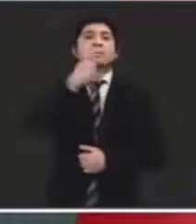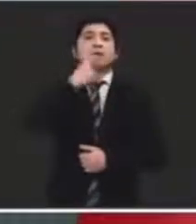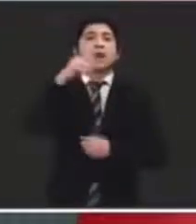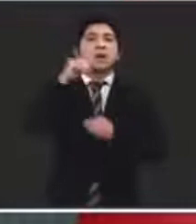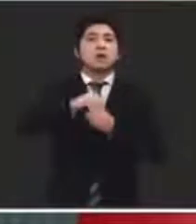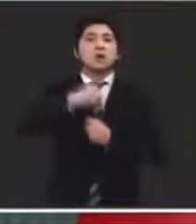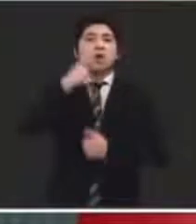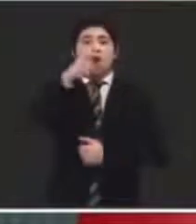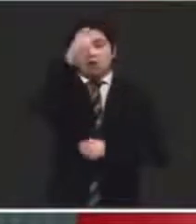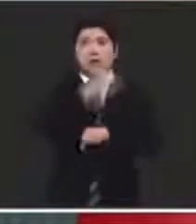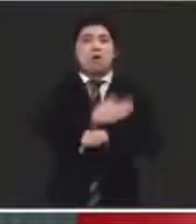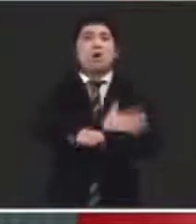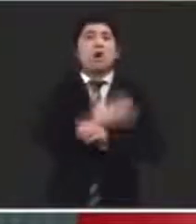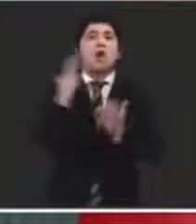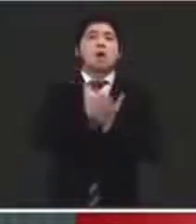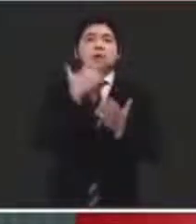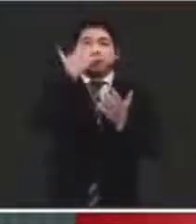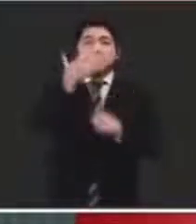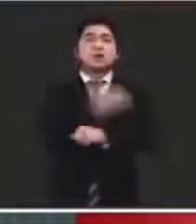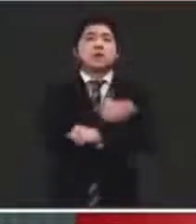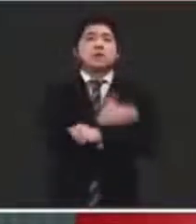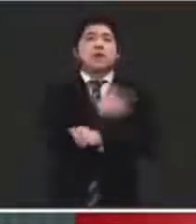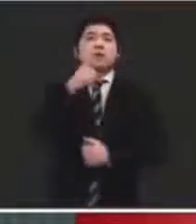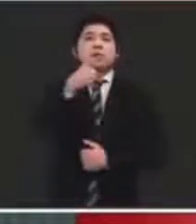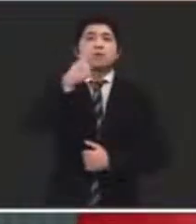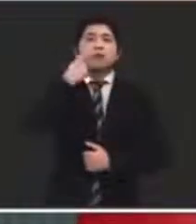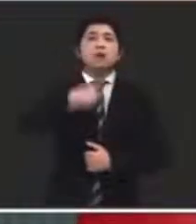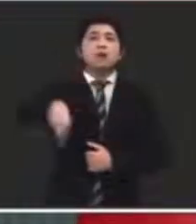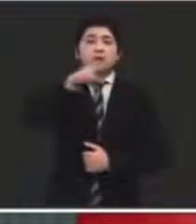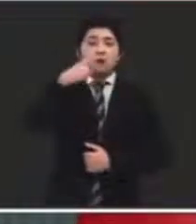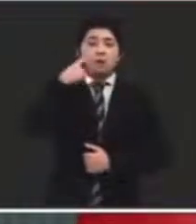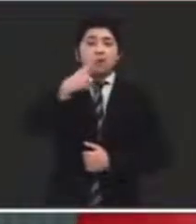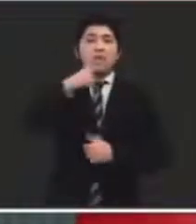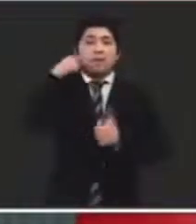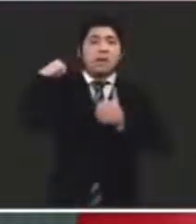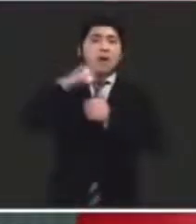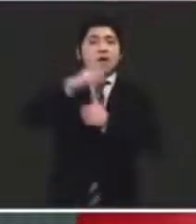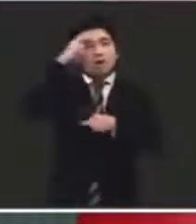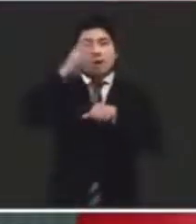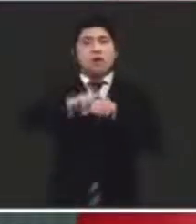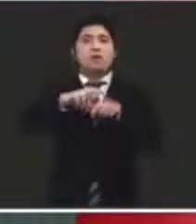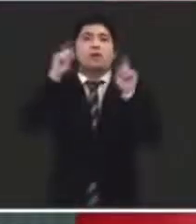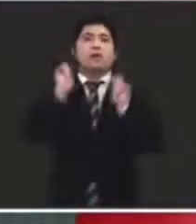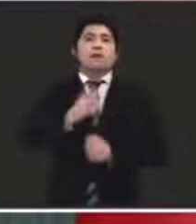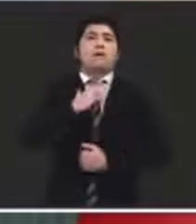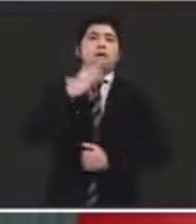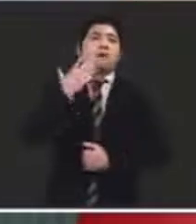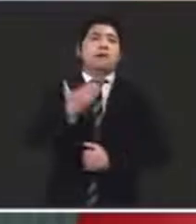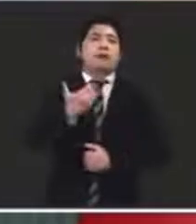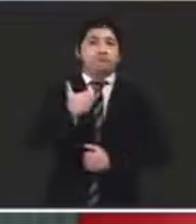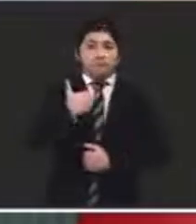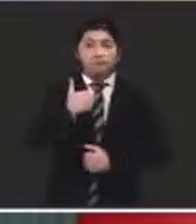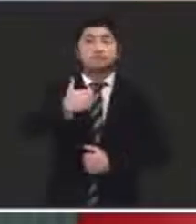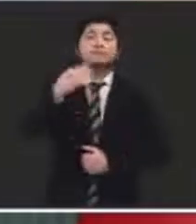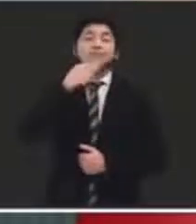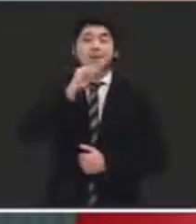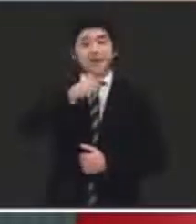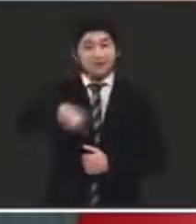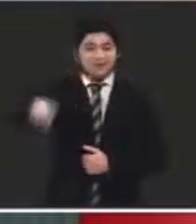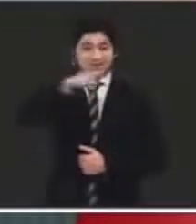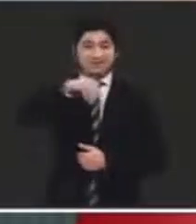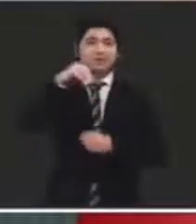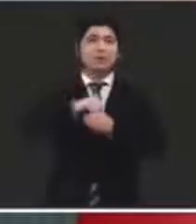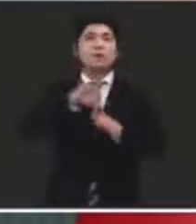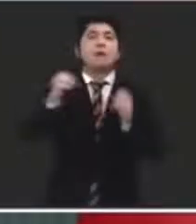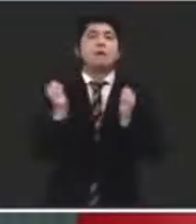ülkemize kazandırdığımız hizmetleri tekrar hatırlama imkanı bulduk gençlerimiz de